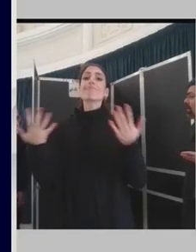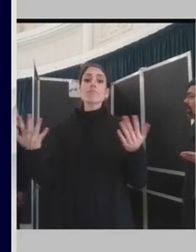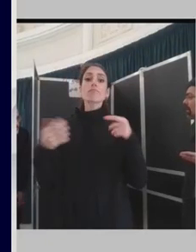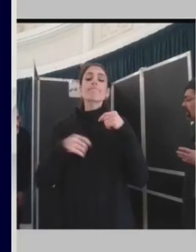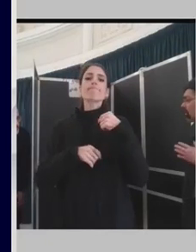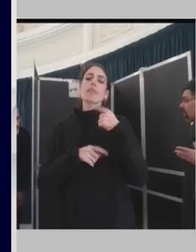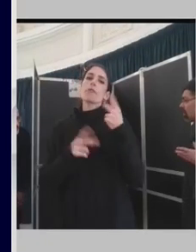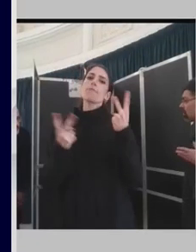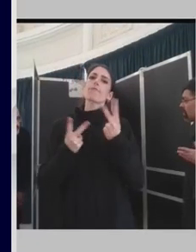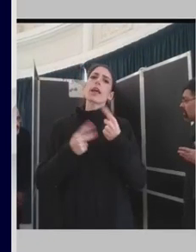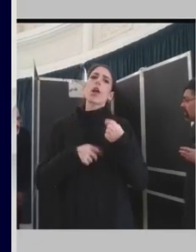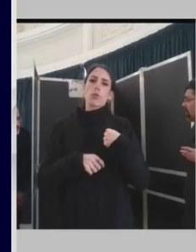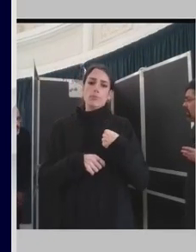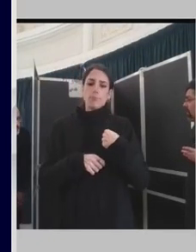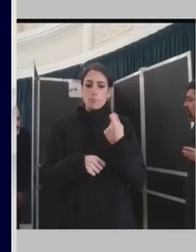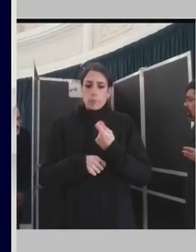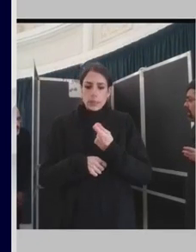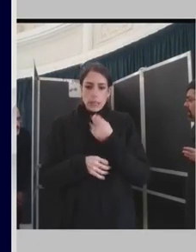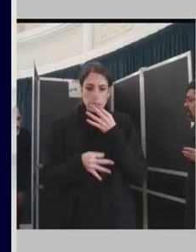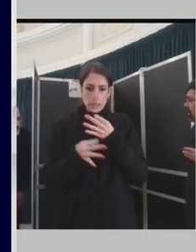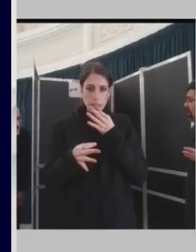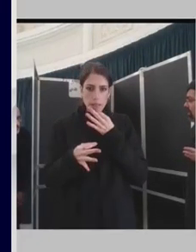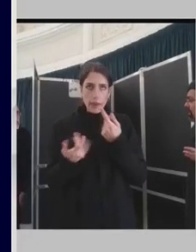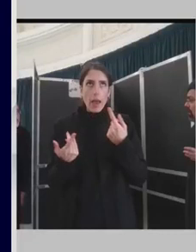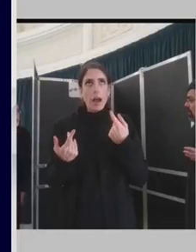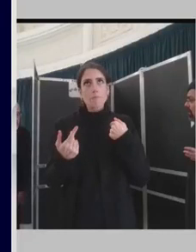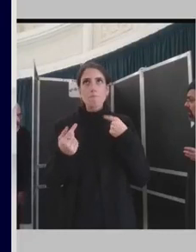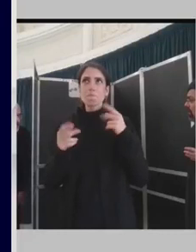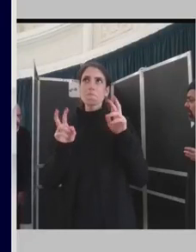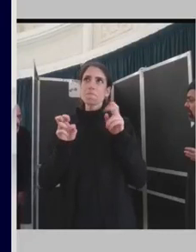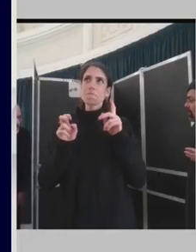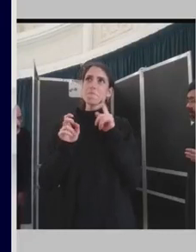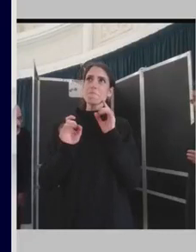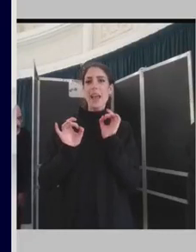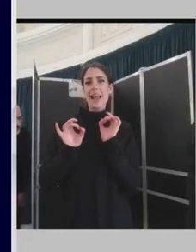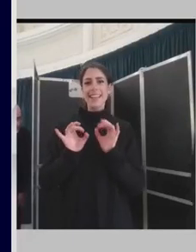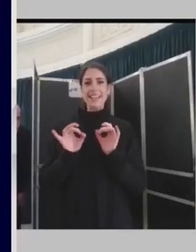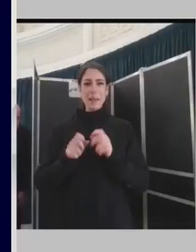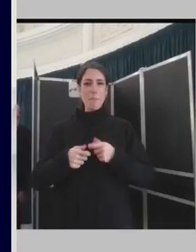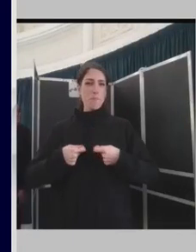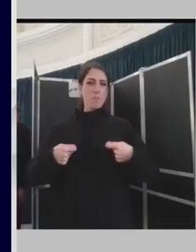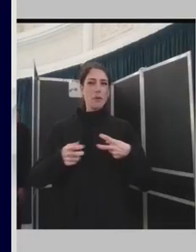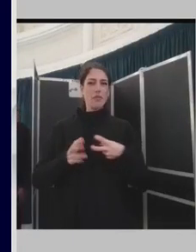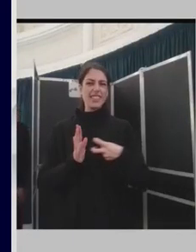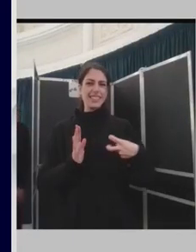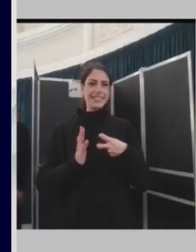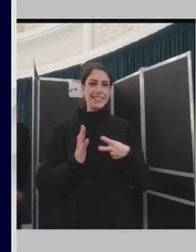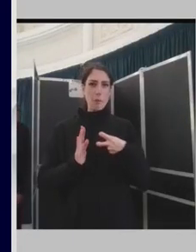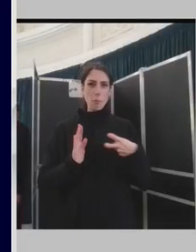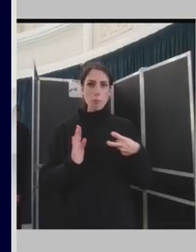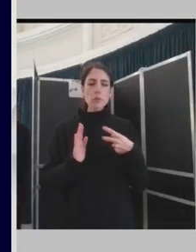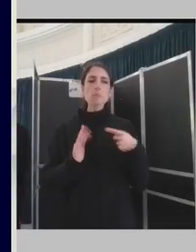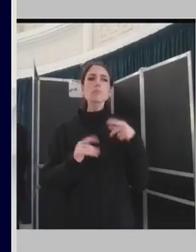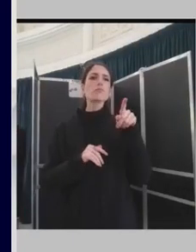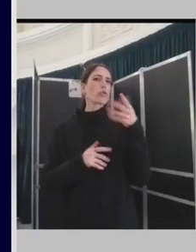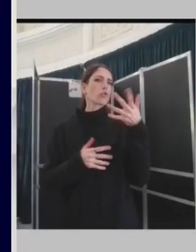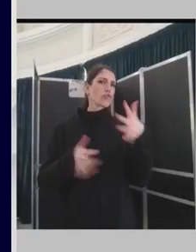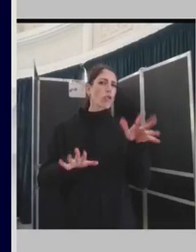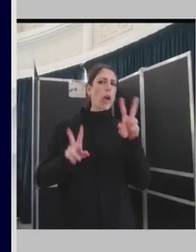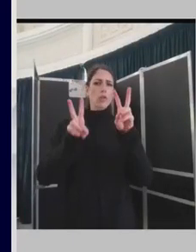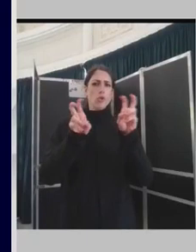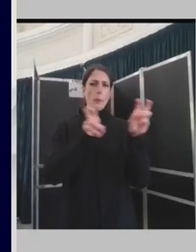sono permesso la libertà di fare un piccolo introduzione, essendo il primo a parlare sull'arresto cardiaco,